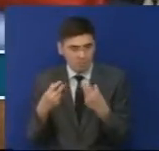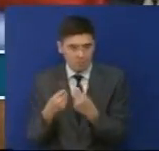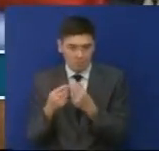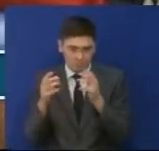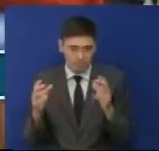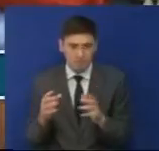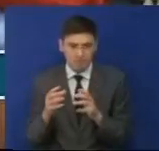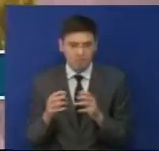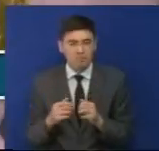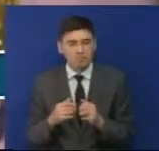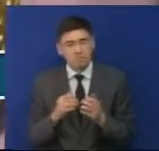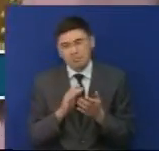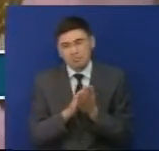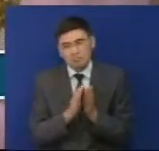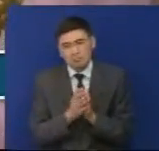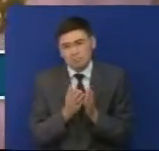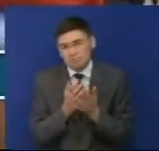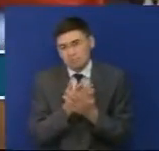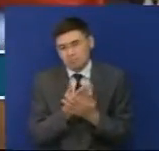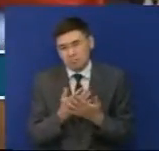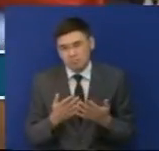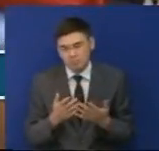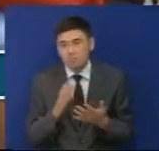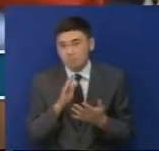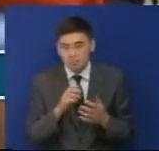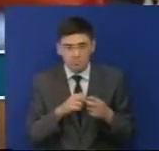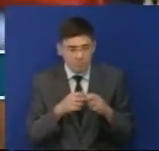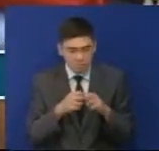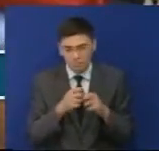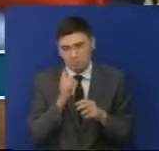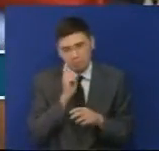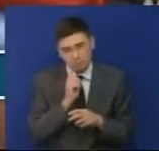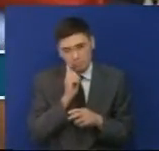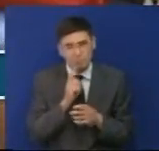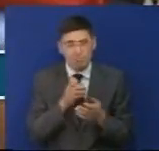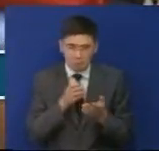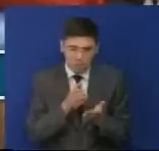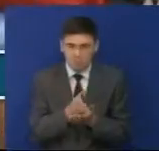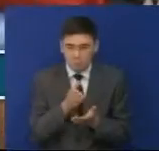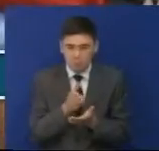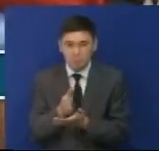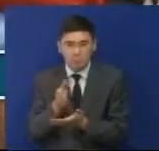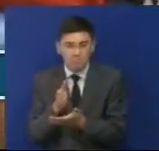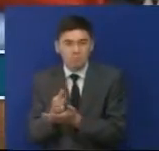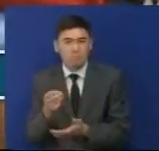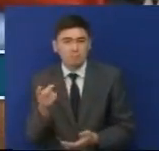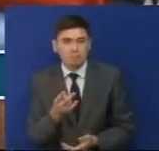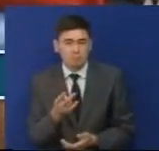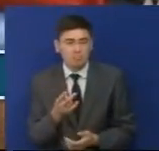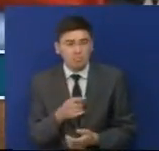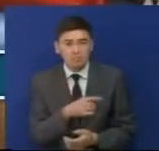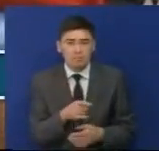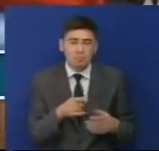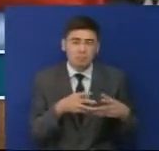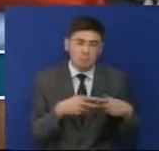мақсаты. Өмірде түрлі жағдайлар болады, бірақ оның барлығы өткінші, төзе білу керек. Балаларымыздың барлығы түрлі шараларға белсенді қатысады.